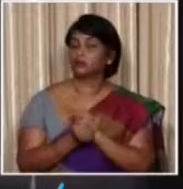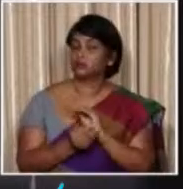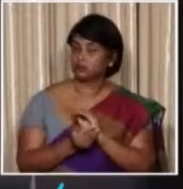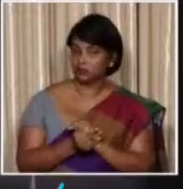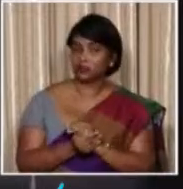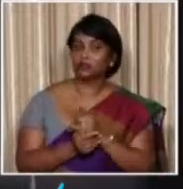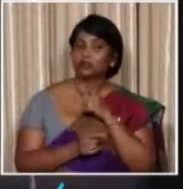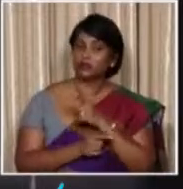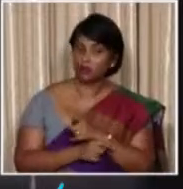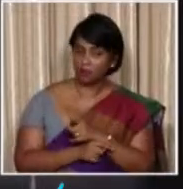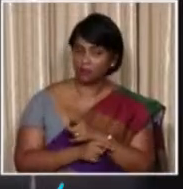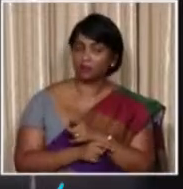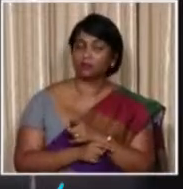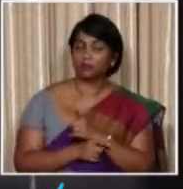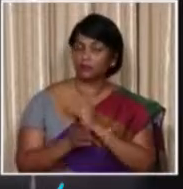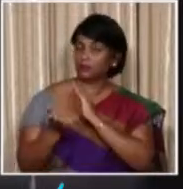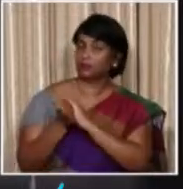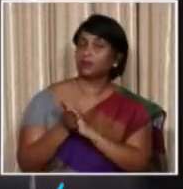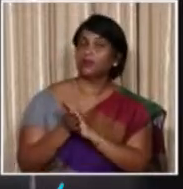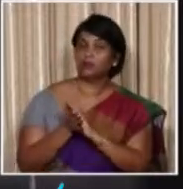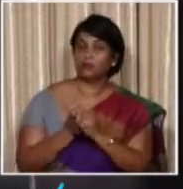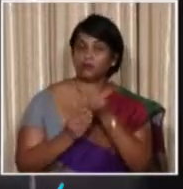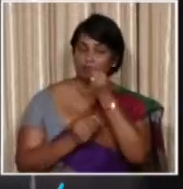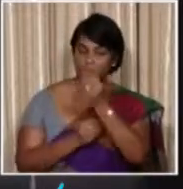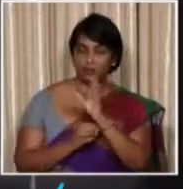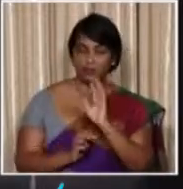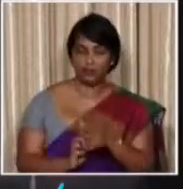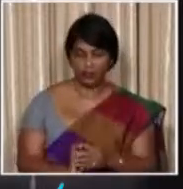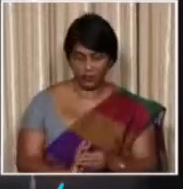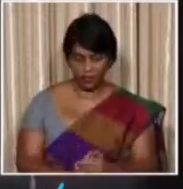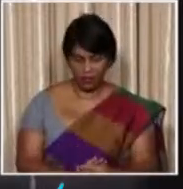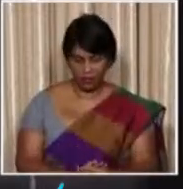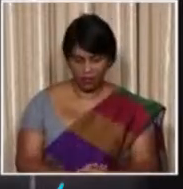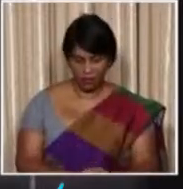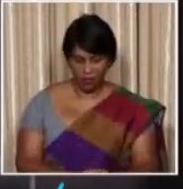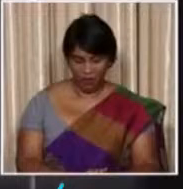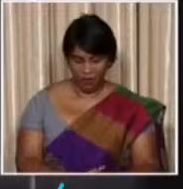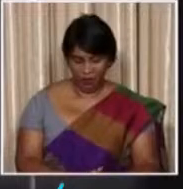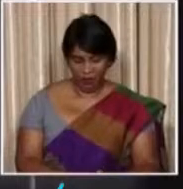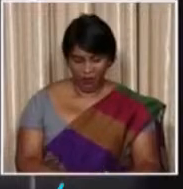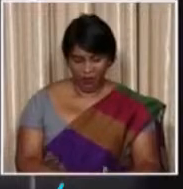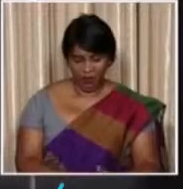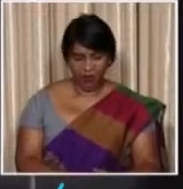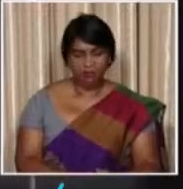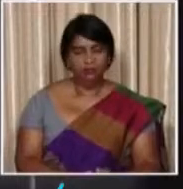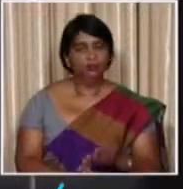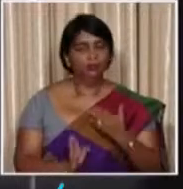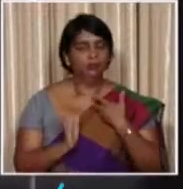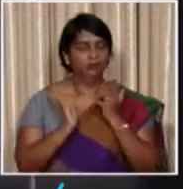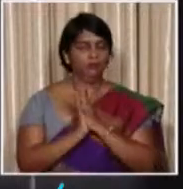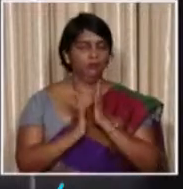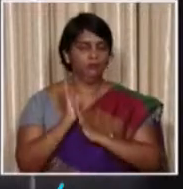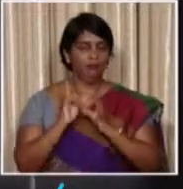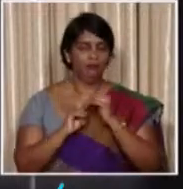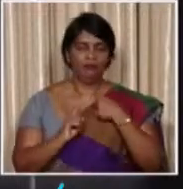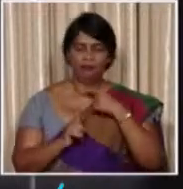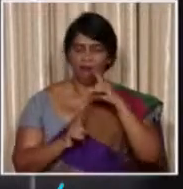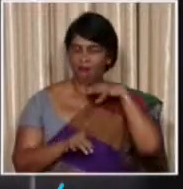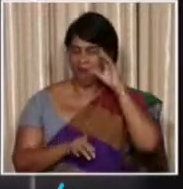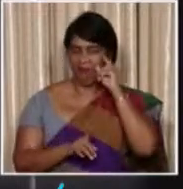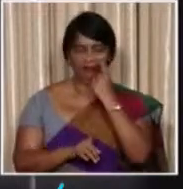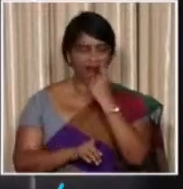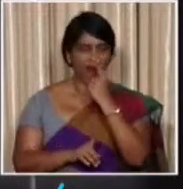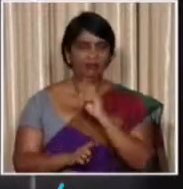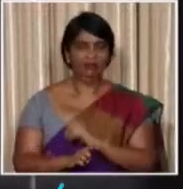ඕනේ අපි මේවට සාධාරණය අනිවාර්යෙන් ඉෂ්ට කරන්න ඕනේ මම වනජීවී අමති කාලේ මම තේරුම් ගත්ත එක දෙයක්